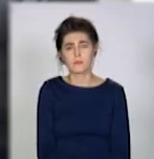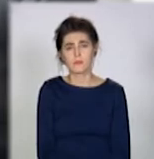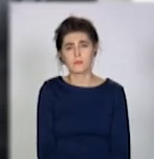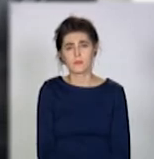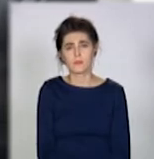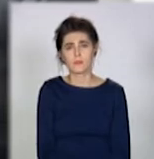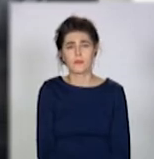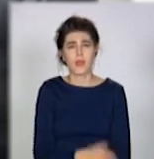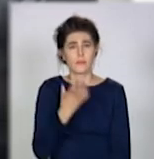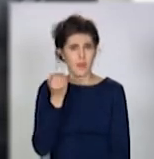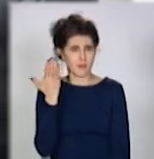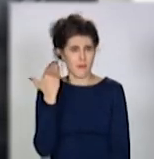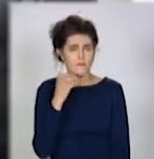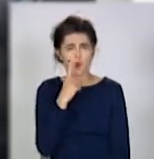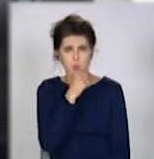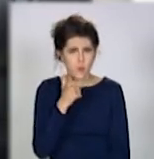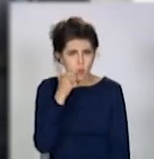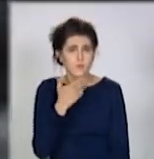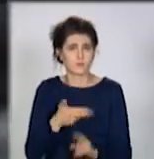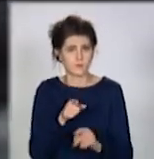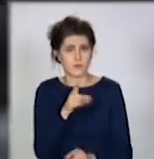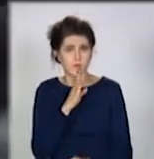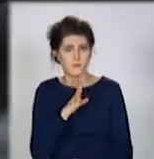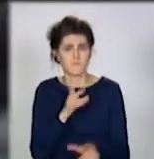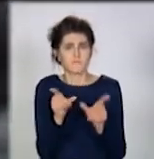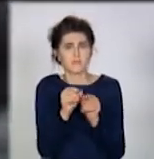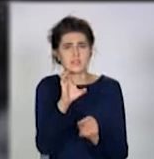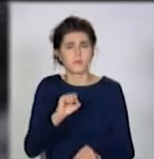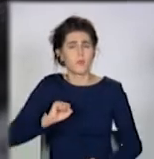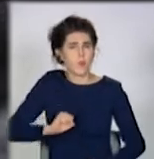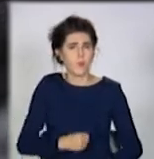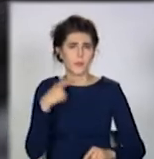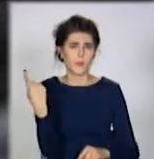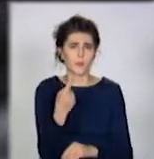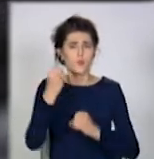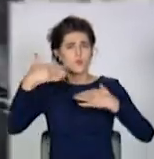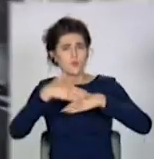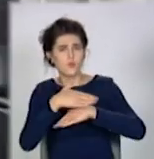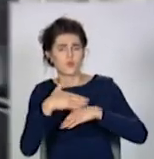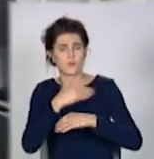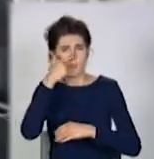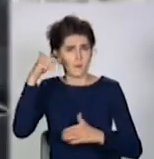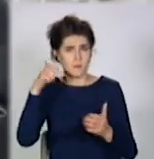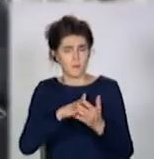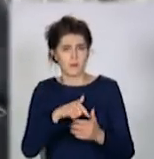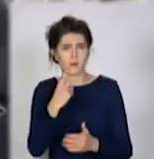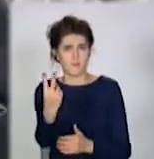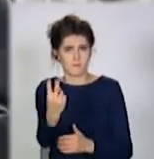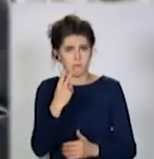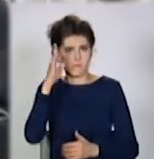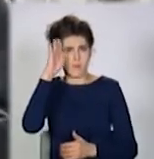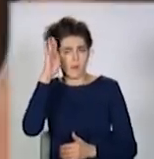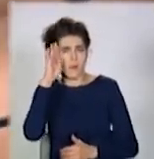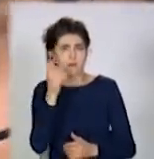що би могла посоветувати? Декілька років тому на цю жінку напали. Вона з подругою вирішила прогулятися ввечері. На порожній вулиці на зустріч